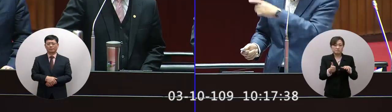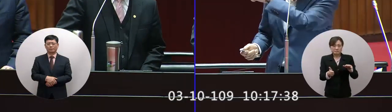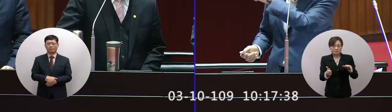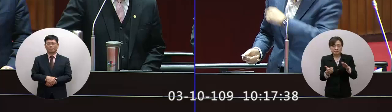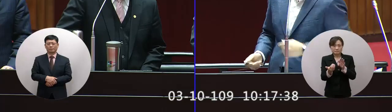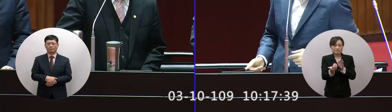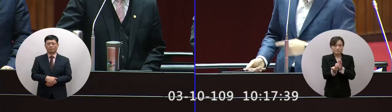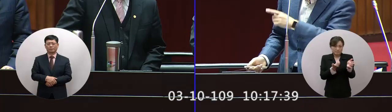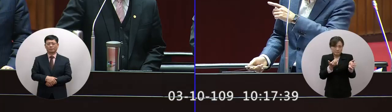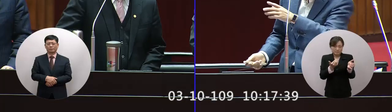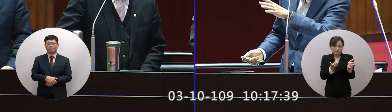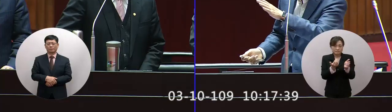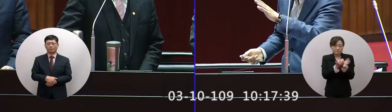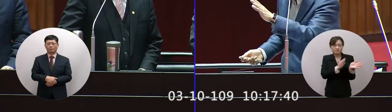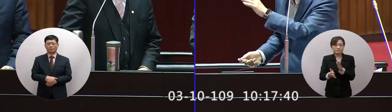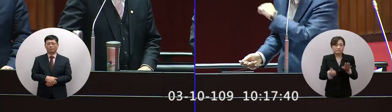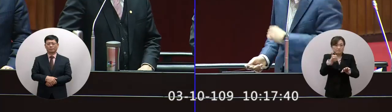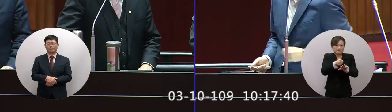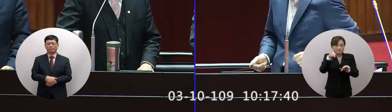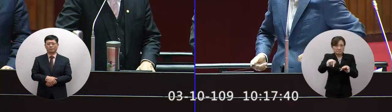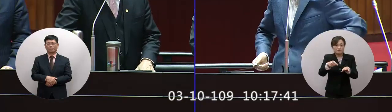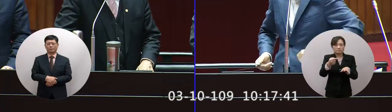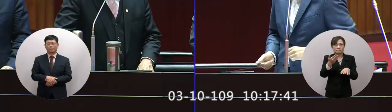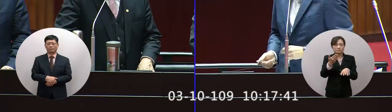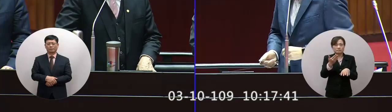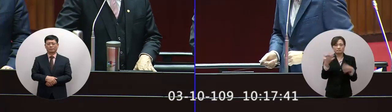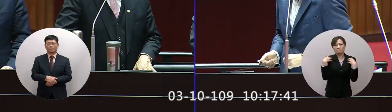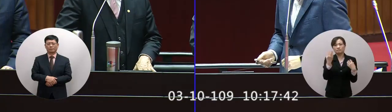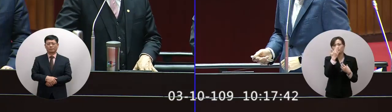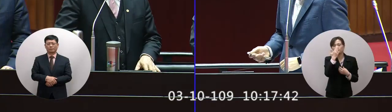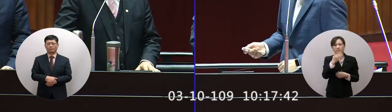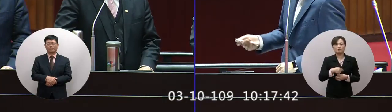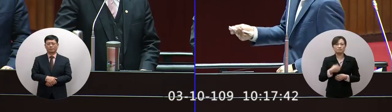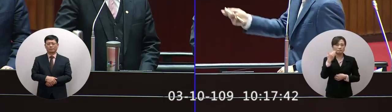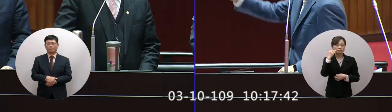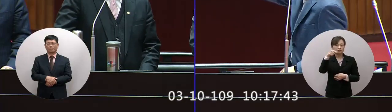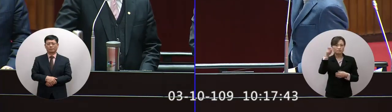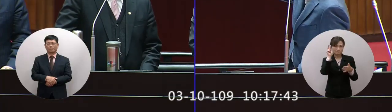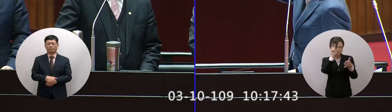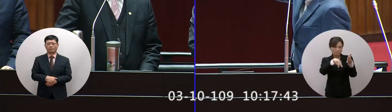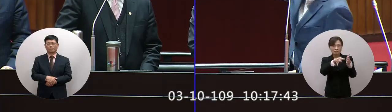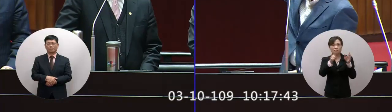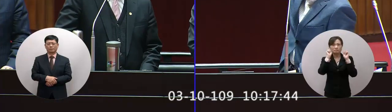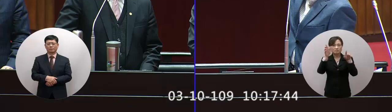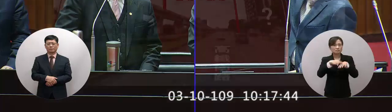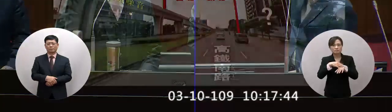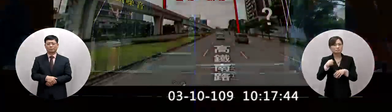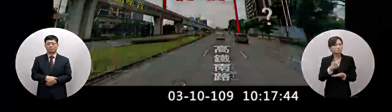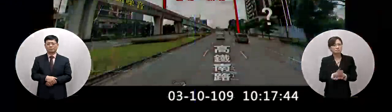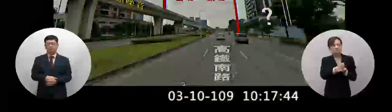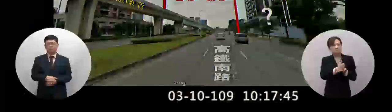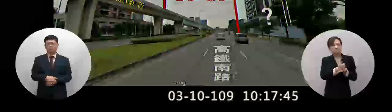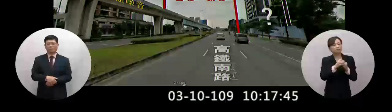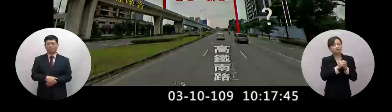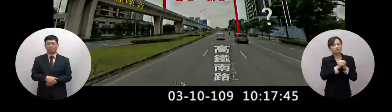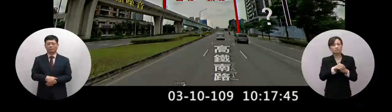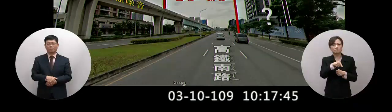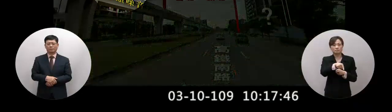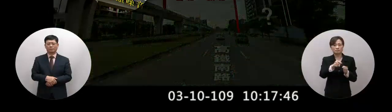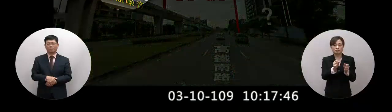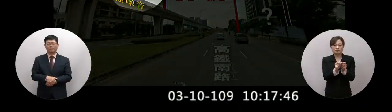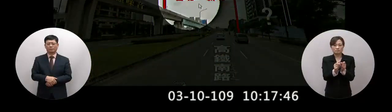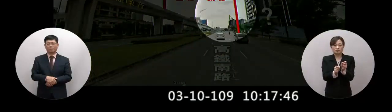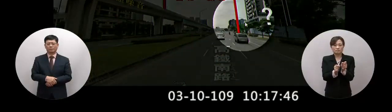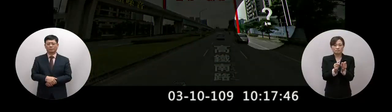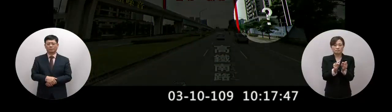么呢？哎，说真的，我看这个，如果你不会生气的话，我就真的佩服你。这么远喽，各